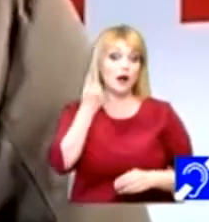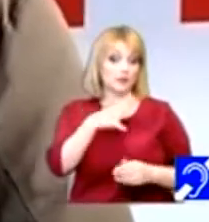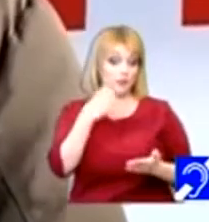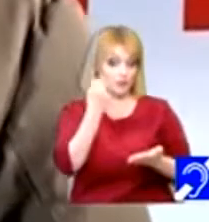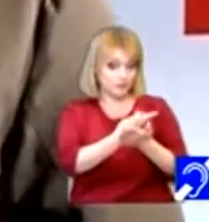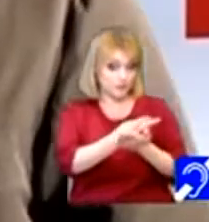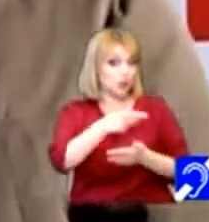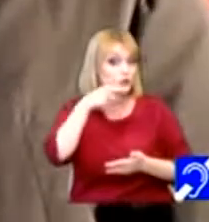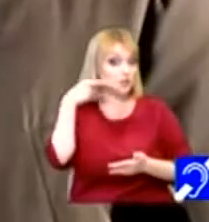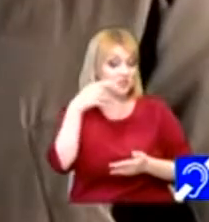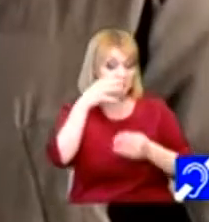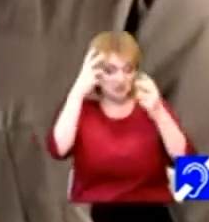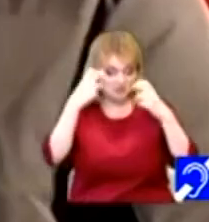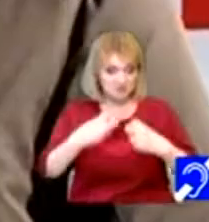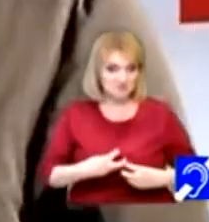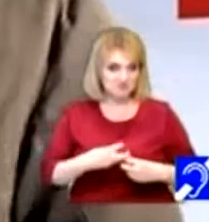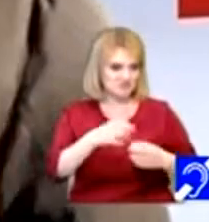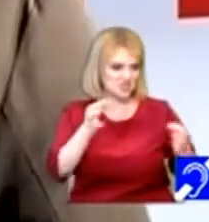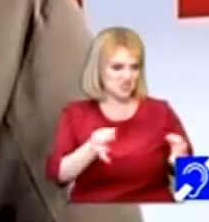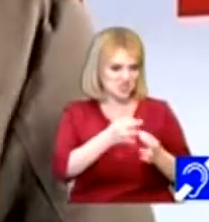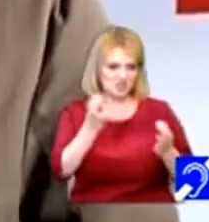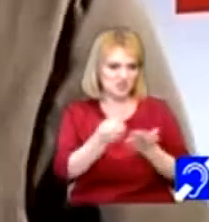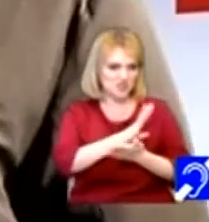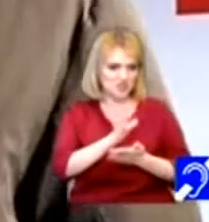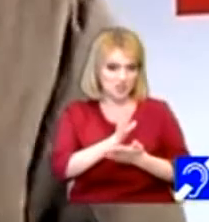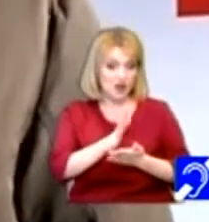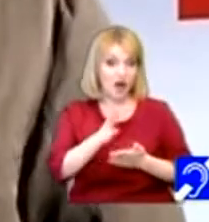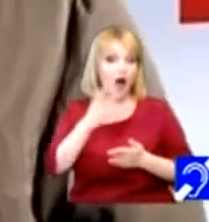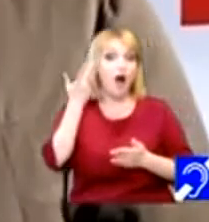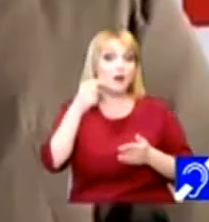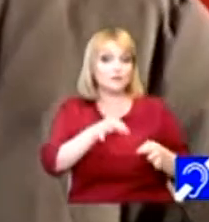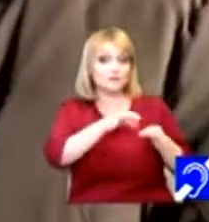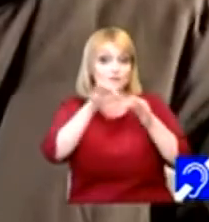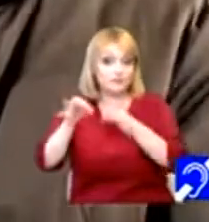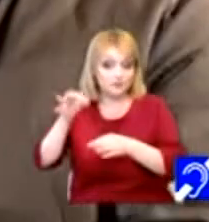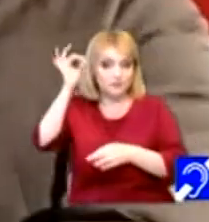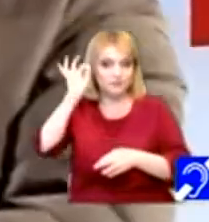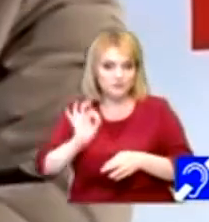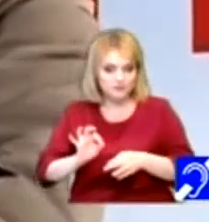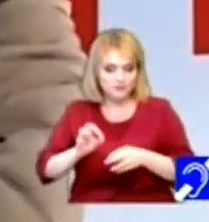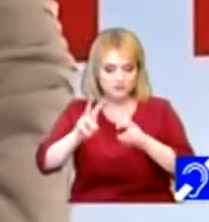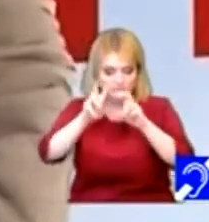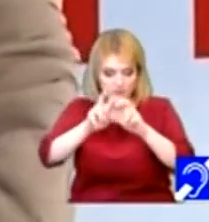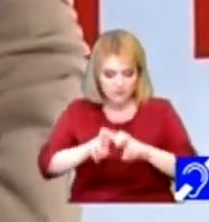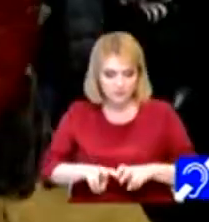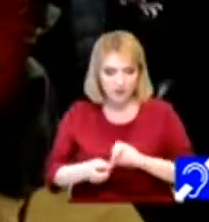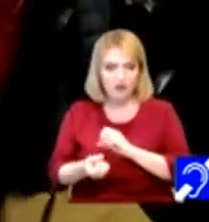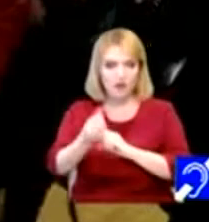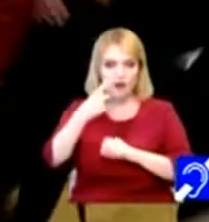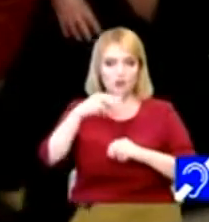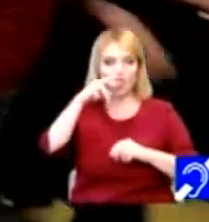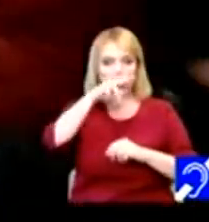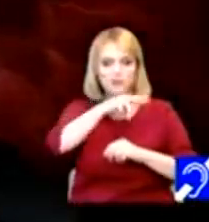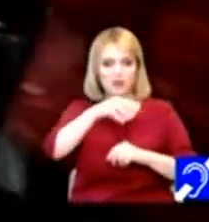Navalnei substanțe toxice. Însă medicii germani au stabilit mai târziu că el a fost otrăvit cu novicioc, substanță toxică dezvoltată în perioada